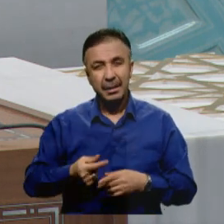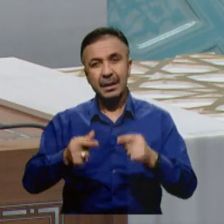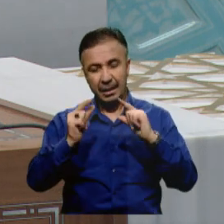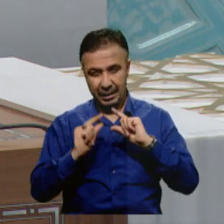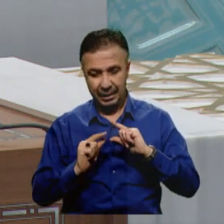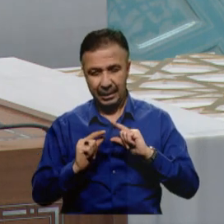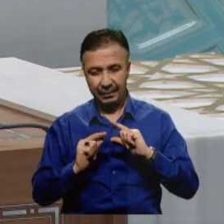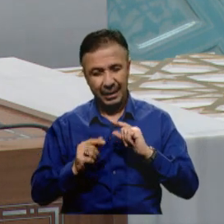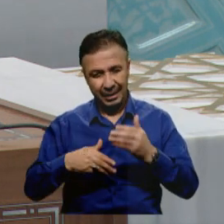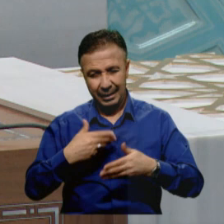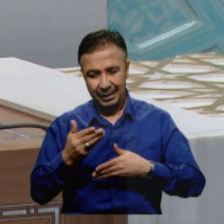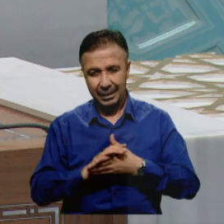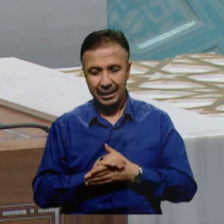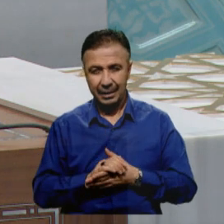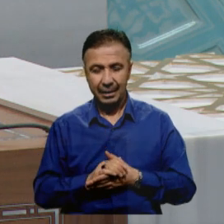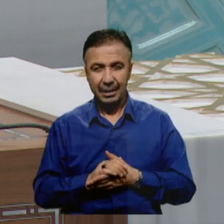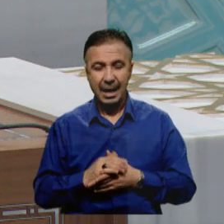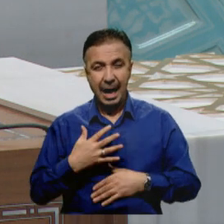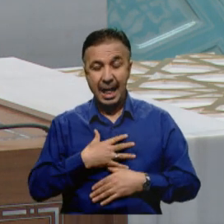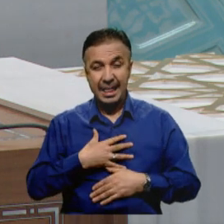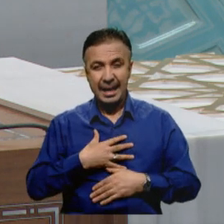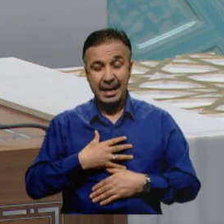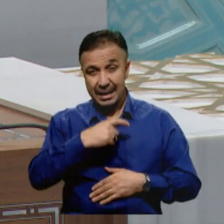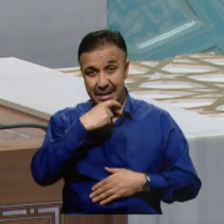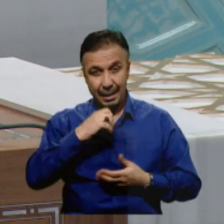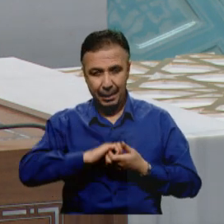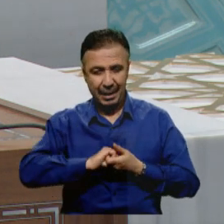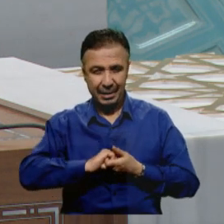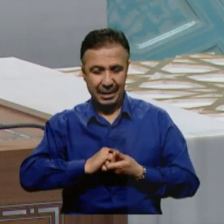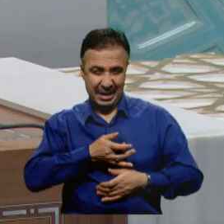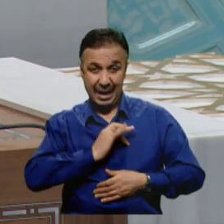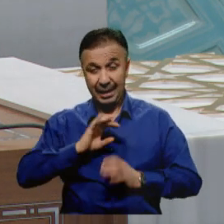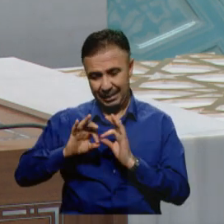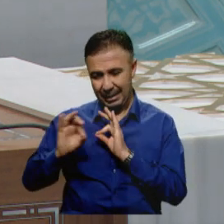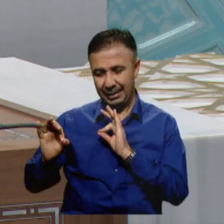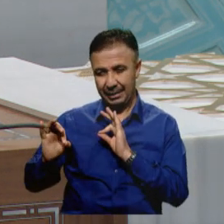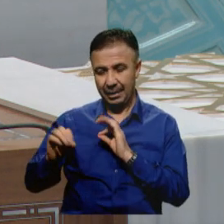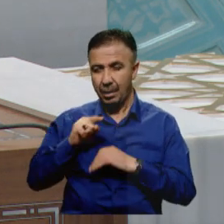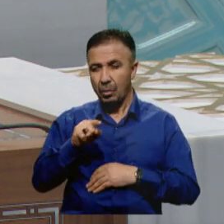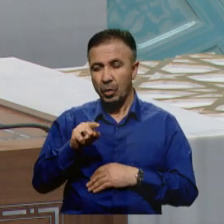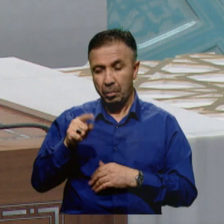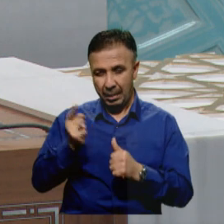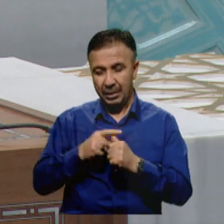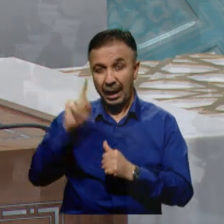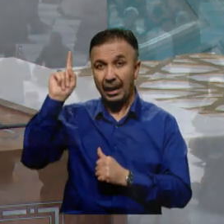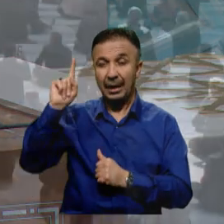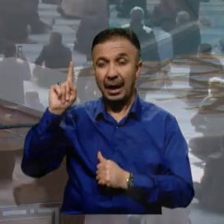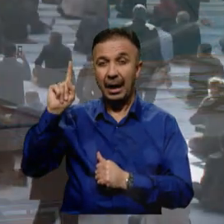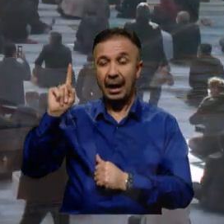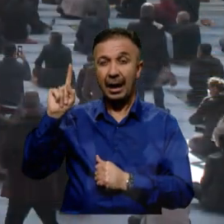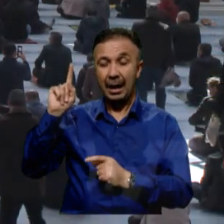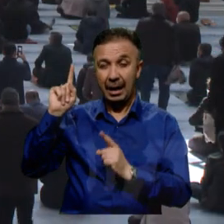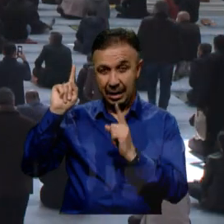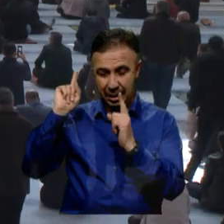çıktık. Efendimiz din samimiyettir, ihlastır. Bunun başında Allah'a karşı samimiyet gelir. Peki